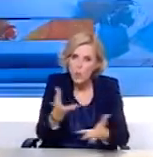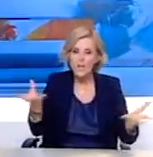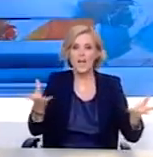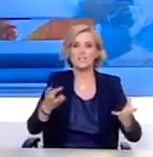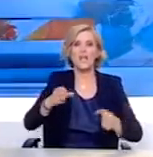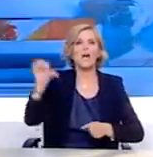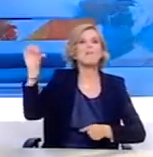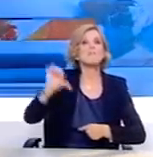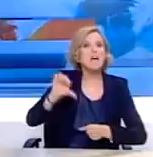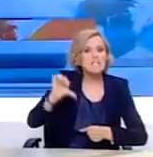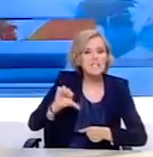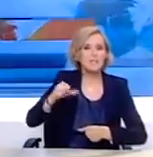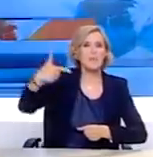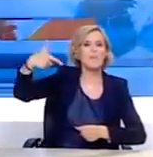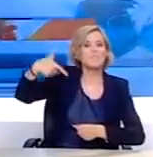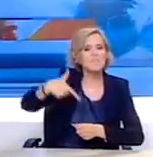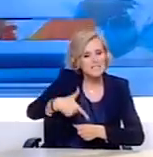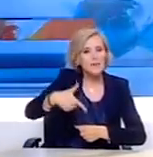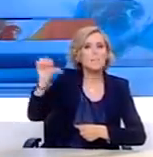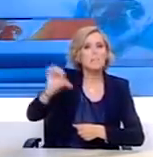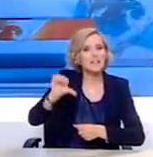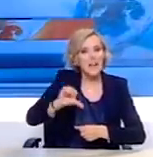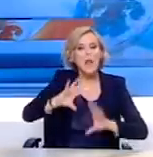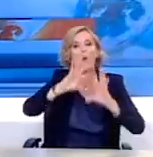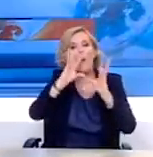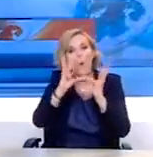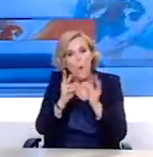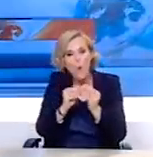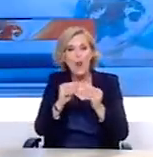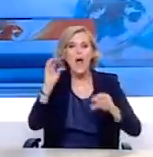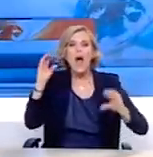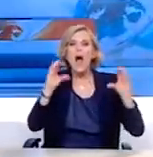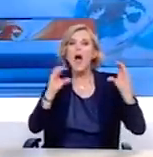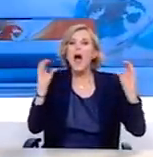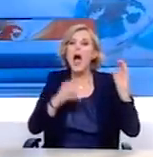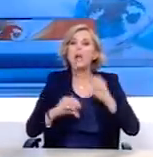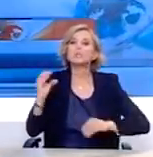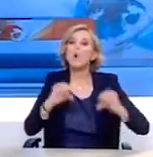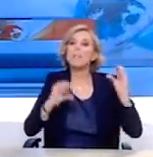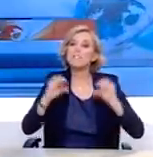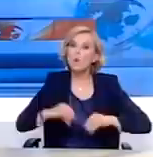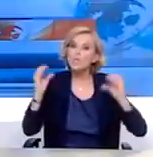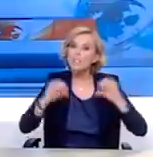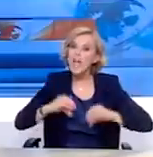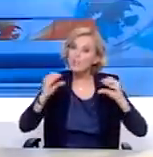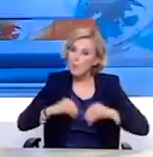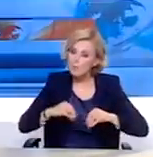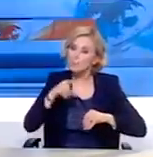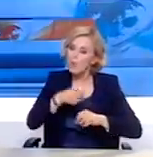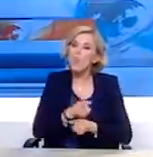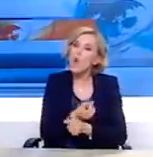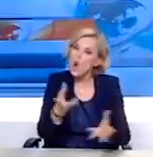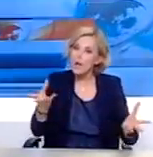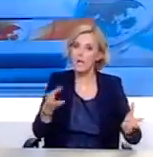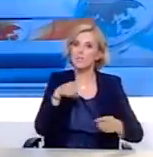τα καύσιμα των αυτοκινήτων αυτών και τον τεχνολογικό εξοπλισμό που θα συνοδεύει τους οδηγούς και τους νοσηλευτές, προκειμένου να